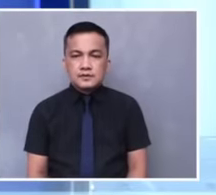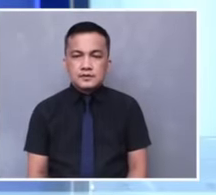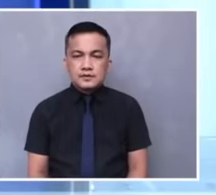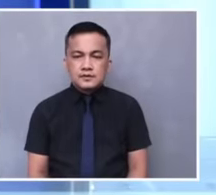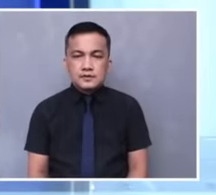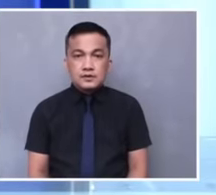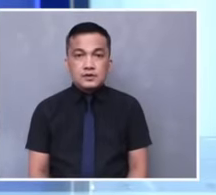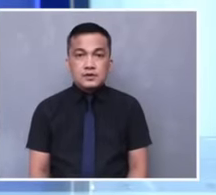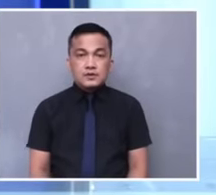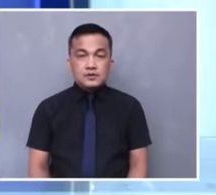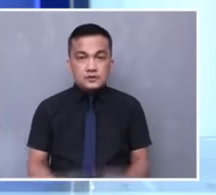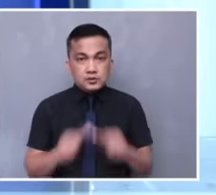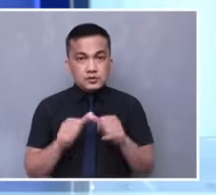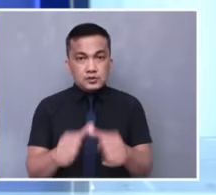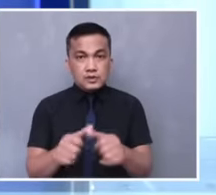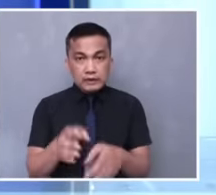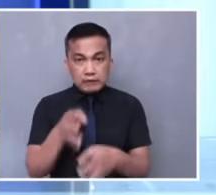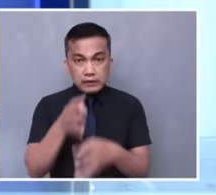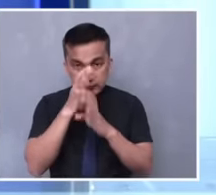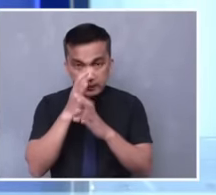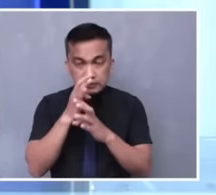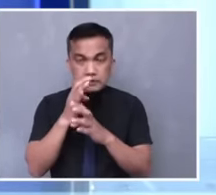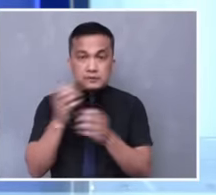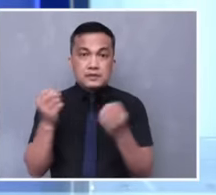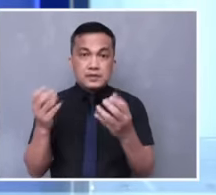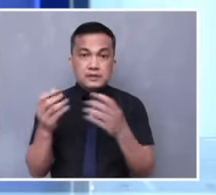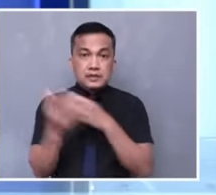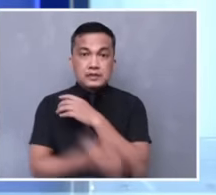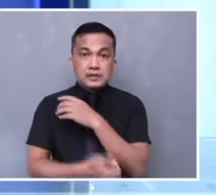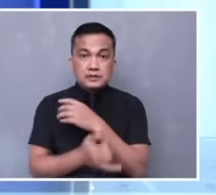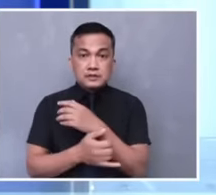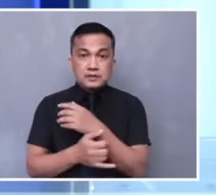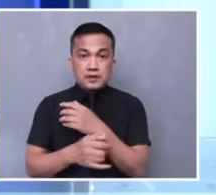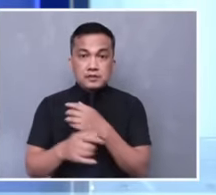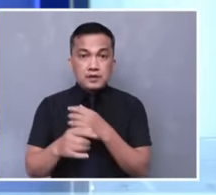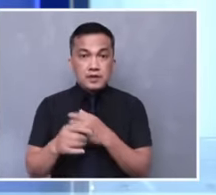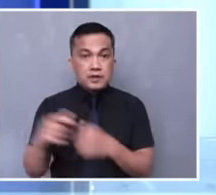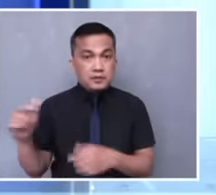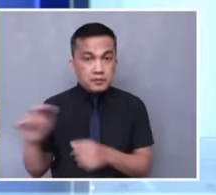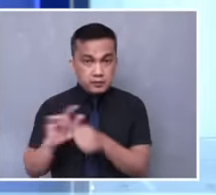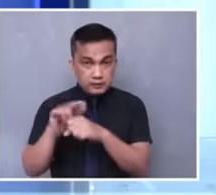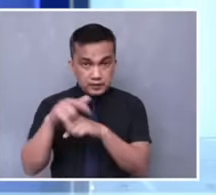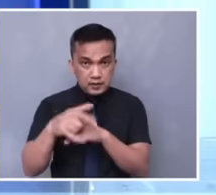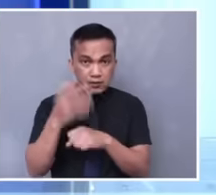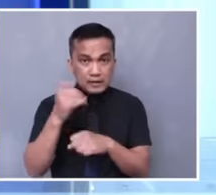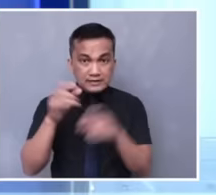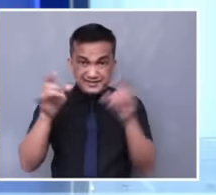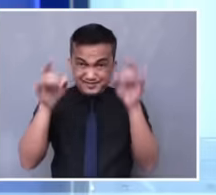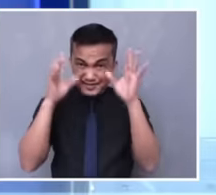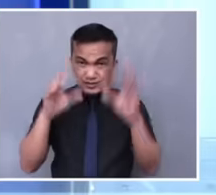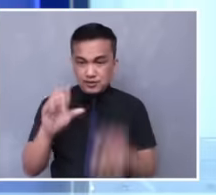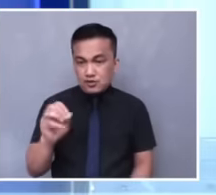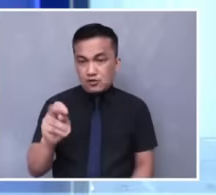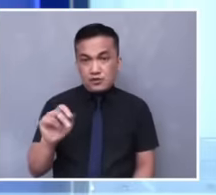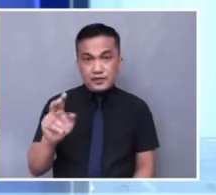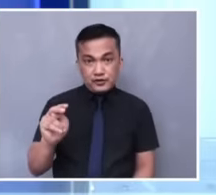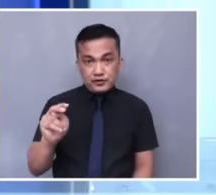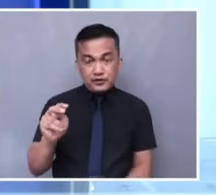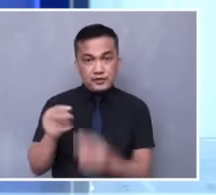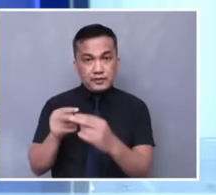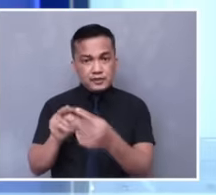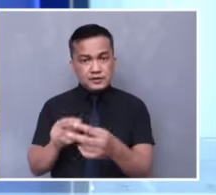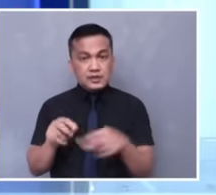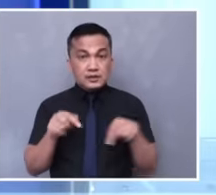Tuloy ang paghihigpit ng maraming bansa sa pagbiyahe dahil po sa banta ng Omicron variant. Dito sa Pilipinas, naging mabilis din